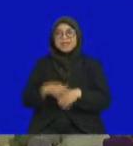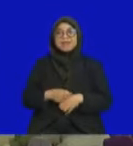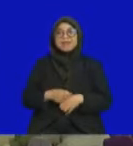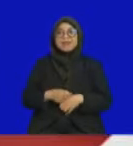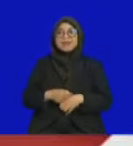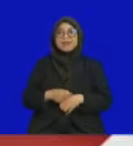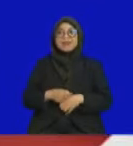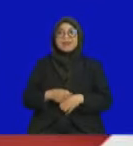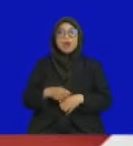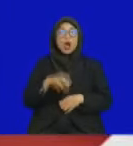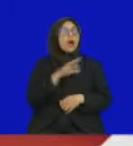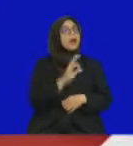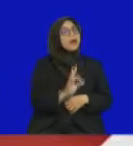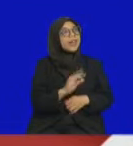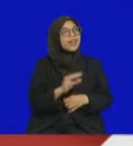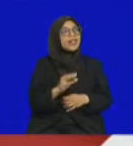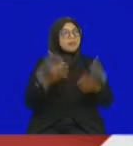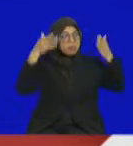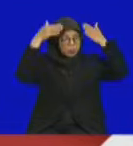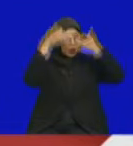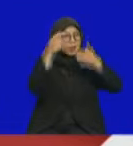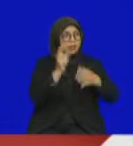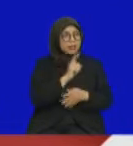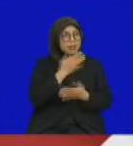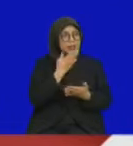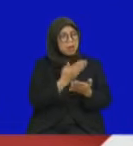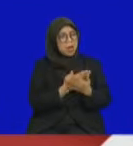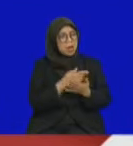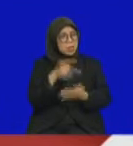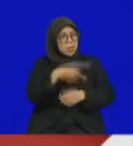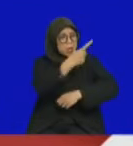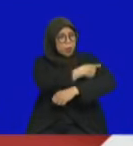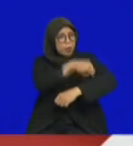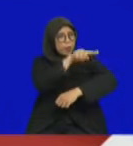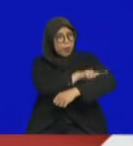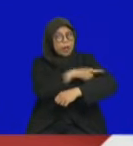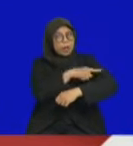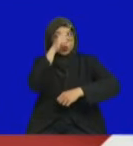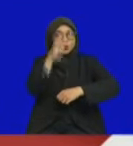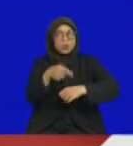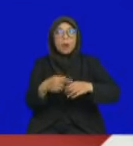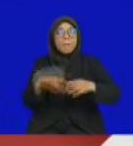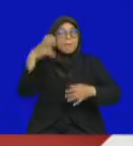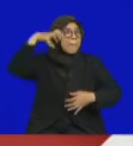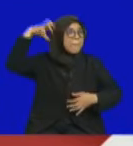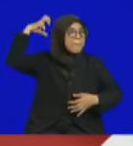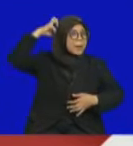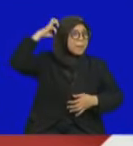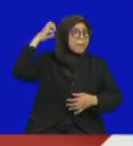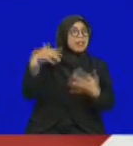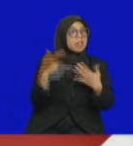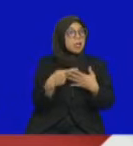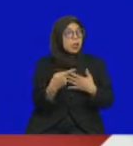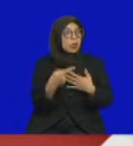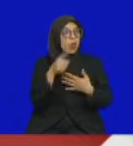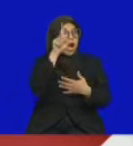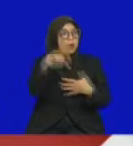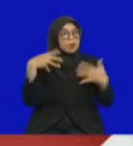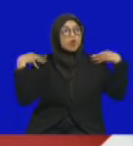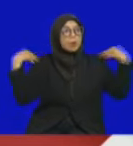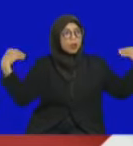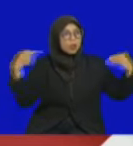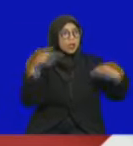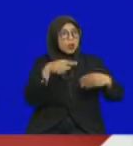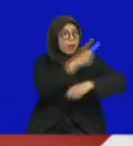berbicara Iya terima kasih salah satu kompetensi yang diperlukan untuk dimiliki seorang pemimpin itu antara lain termasuk gubernur